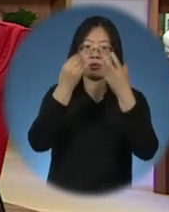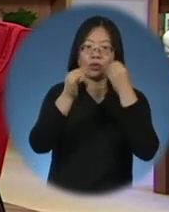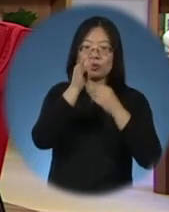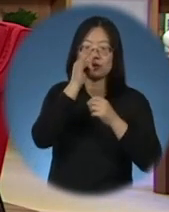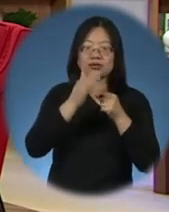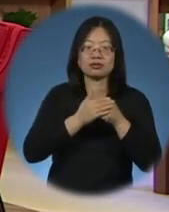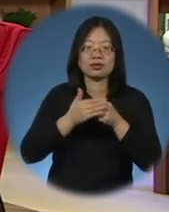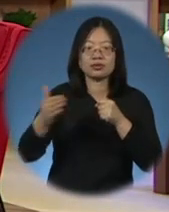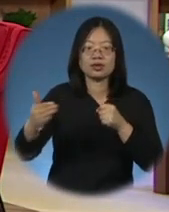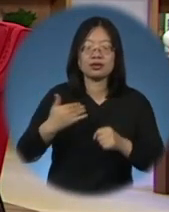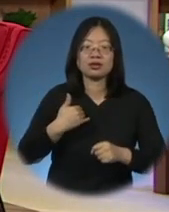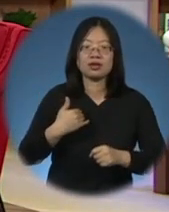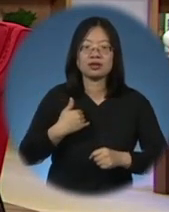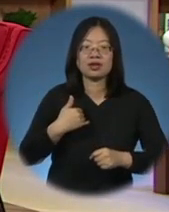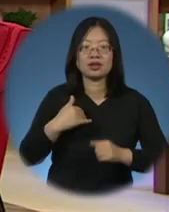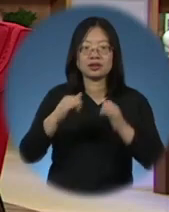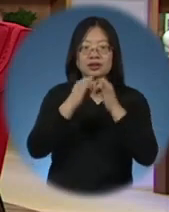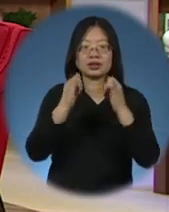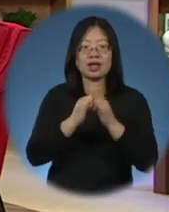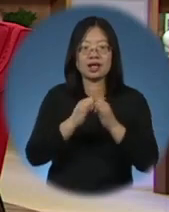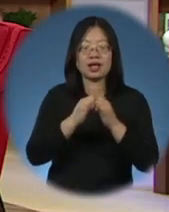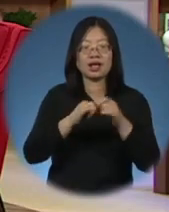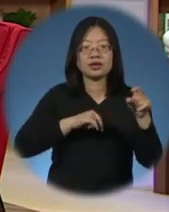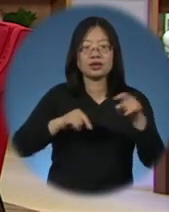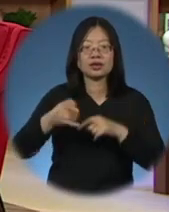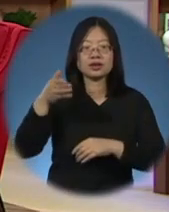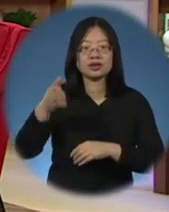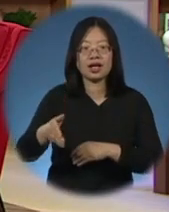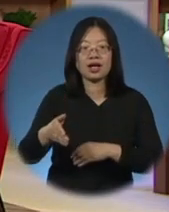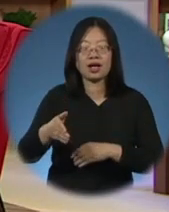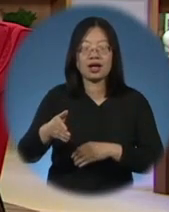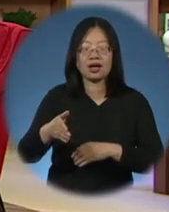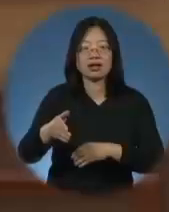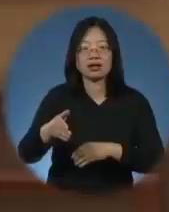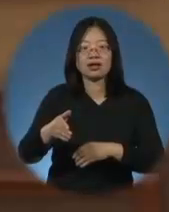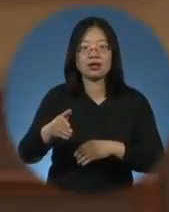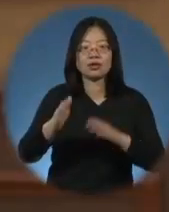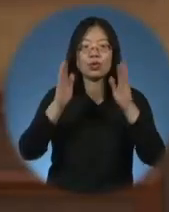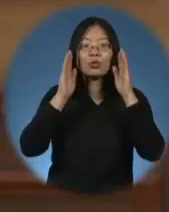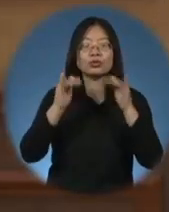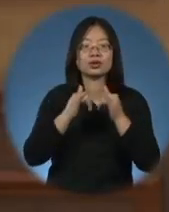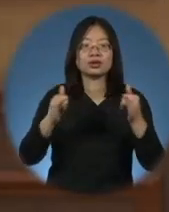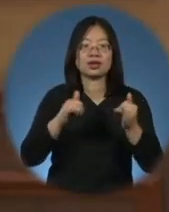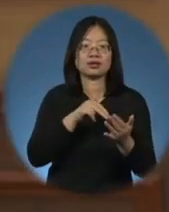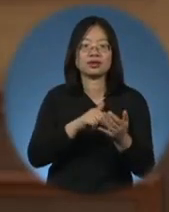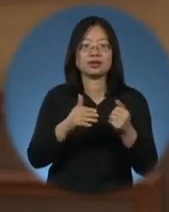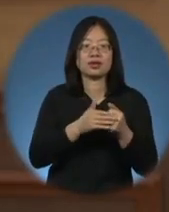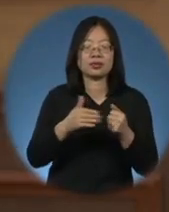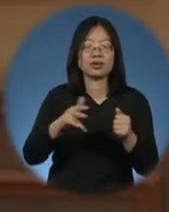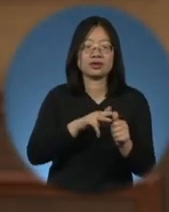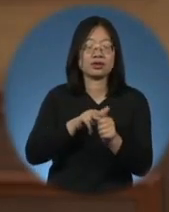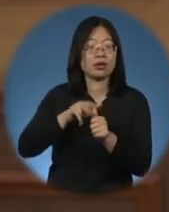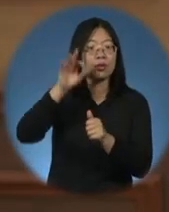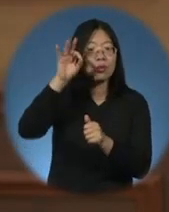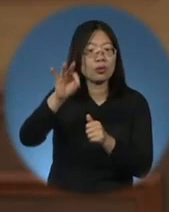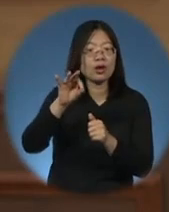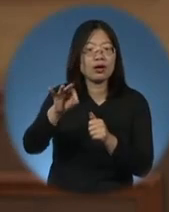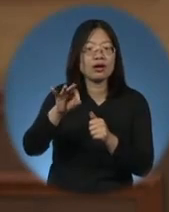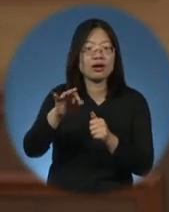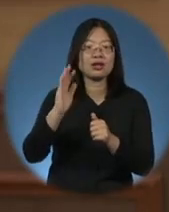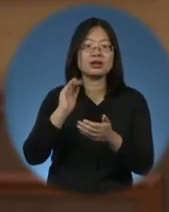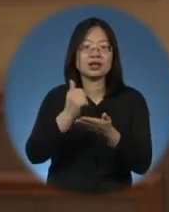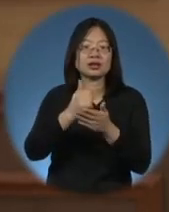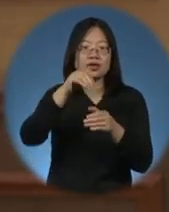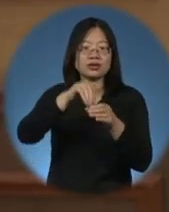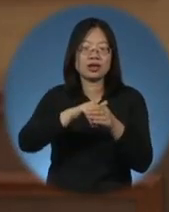아, 예, 예. 제가 또 사실 이제 사회학이나 정치학 이쪽을 예. 한 사람이니까 어떤 자료를 보니까 이 대선